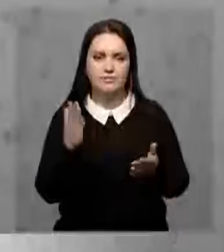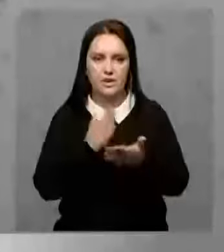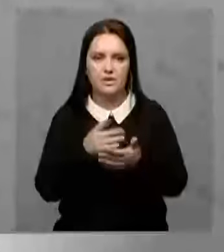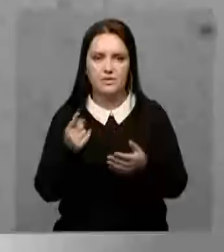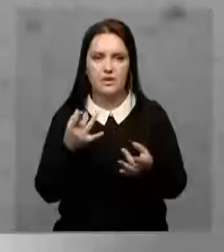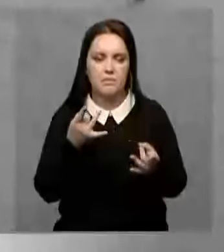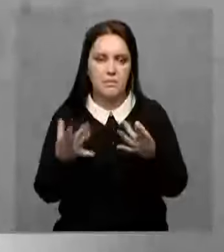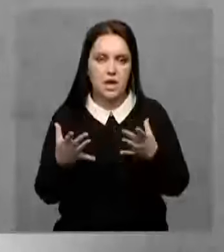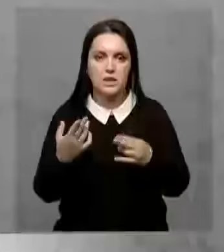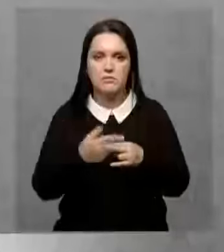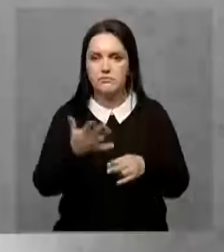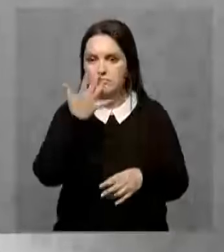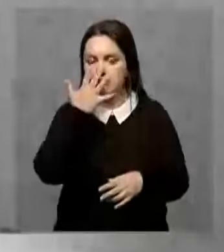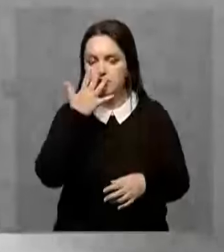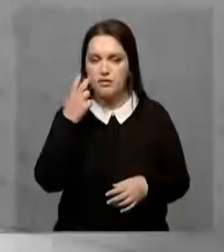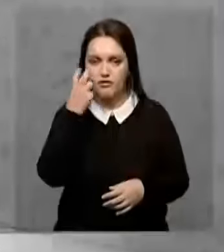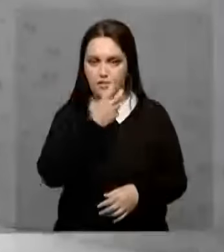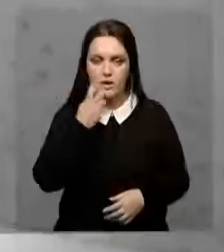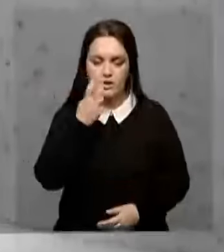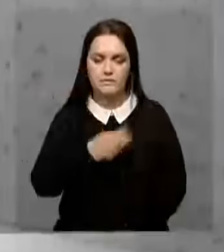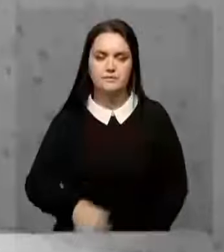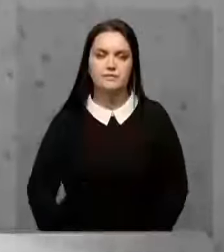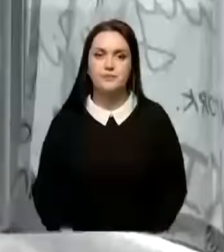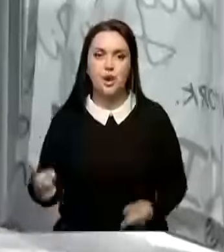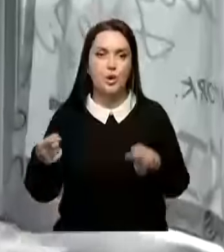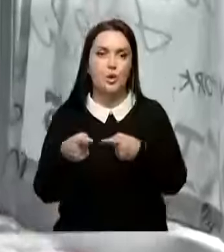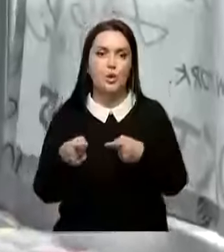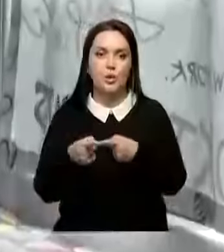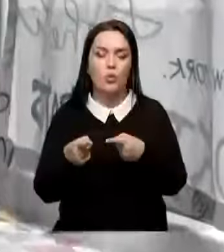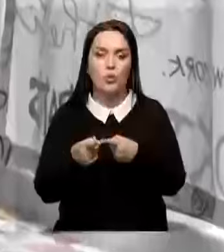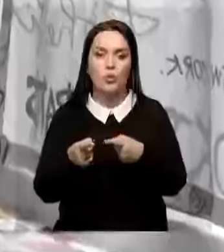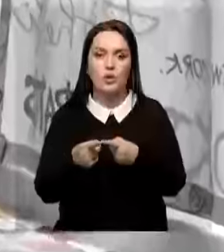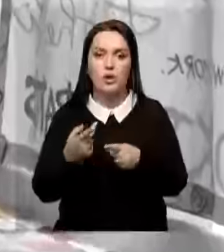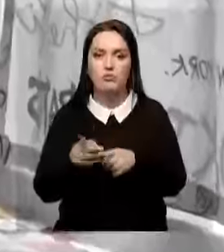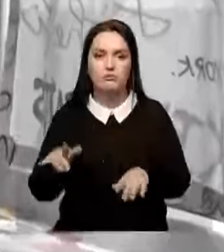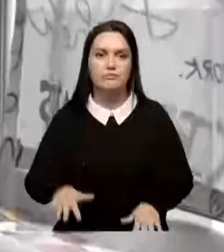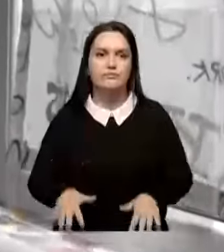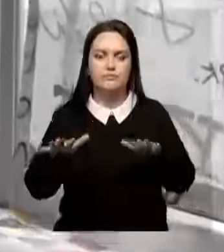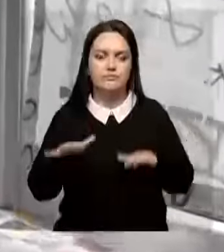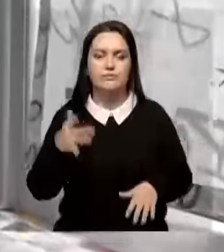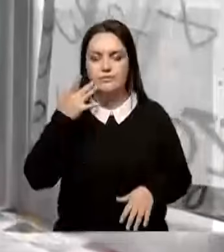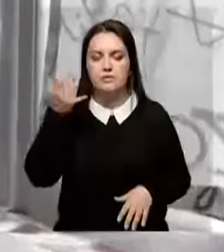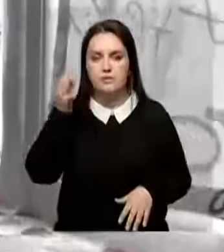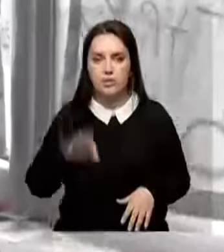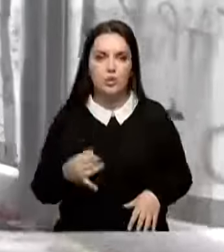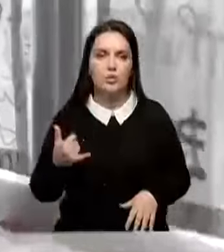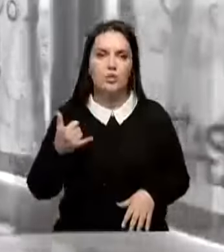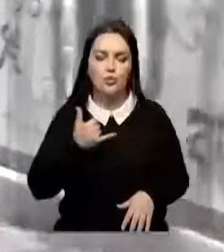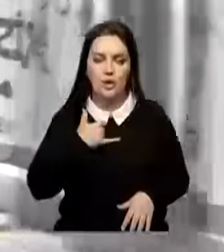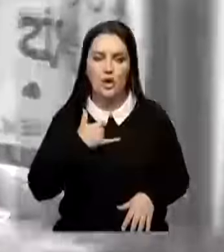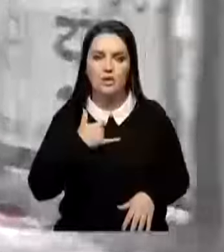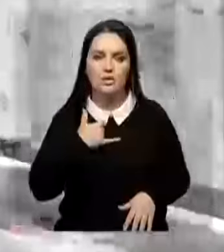уже ощущается затхлый запах. Этот угол весь потопляется с этой стороны. И у нас вот везде там